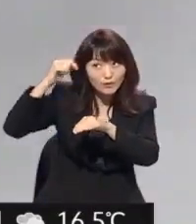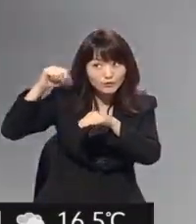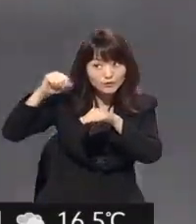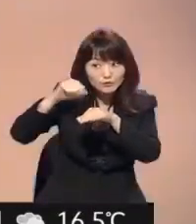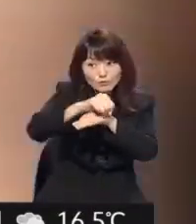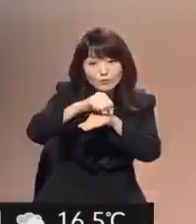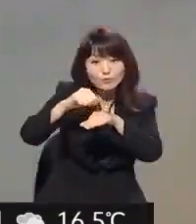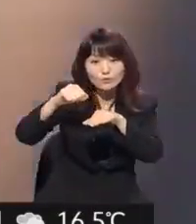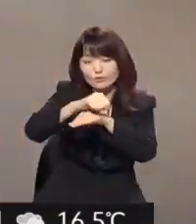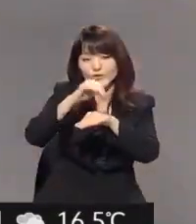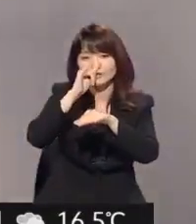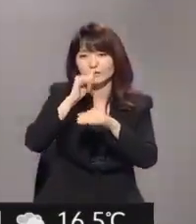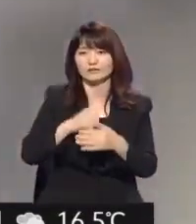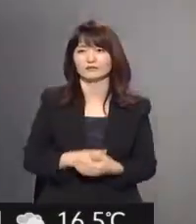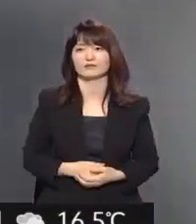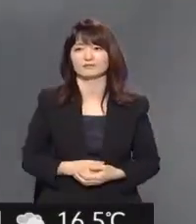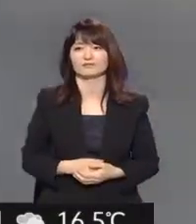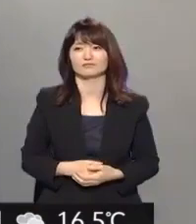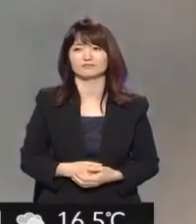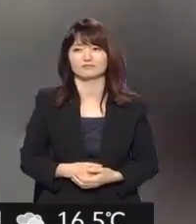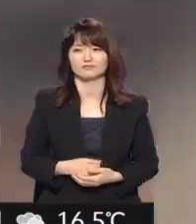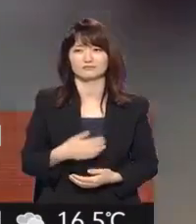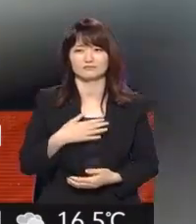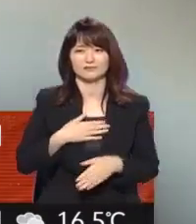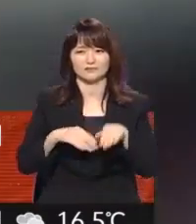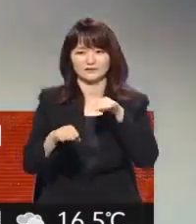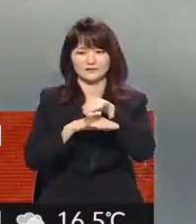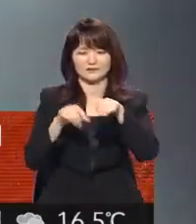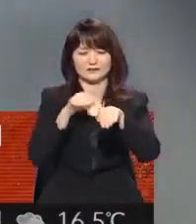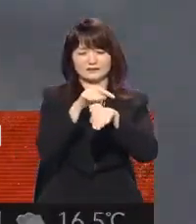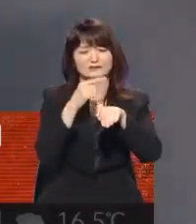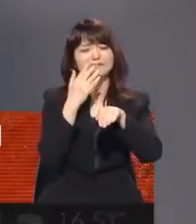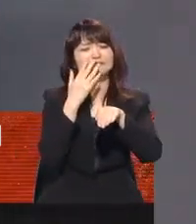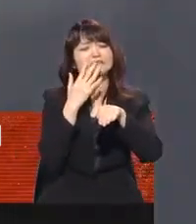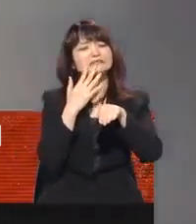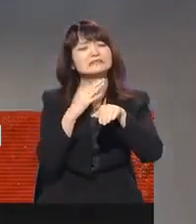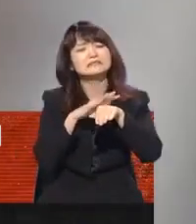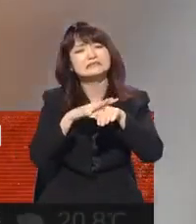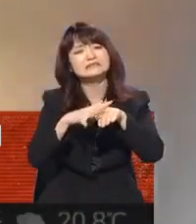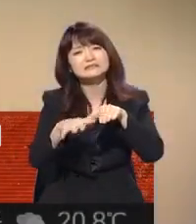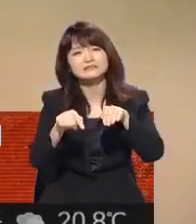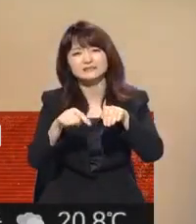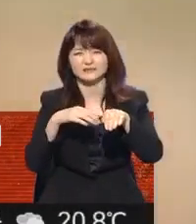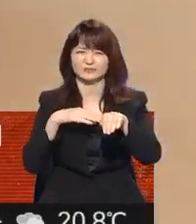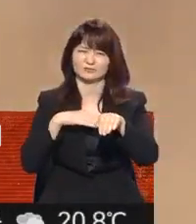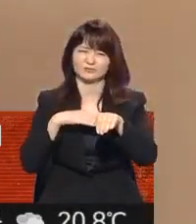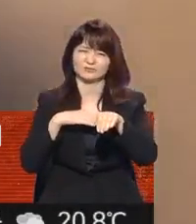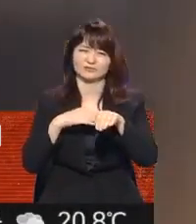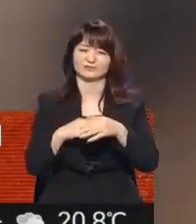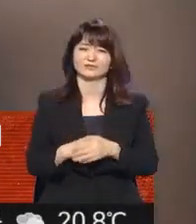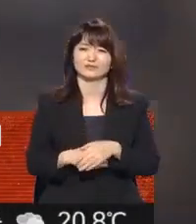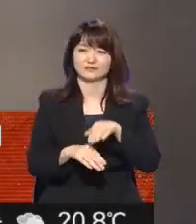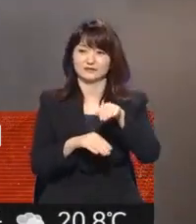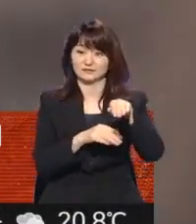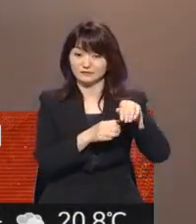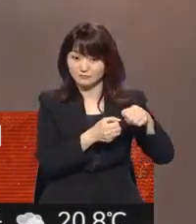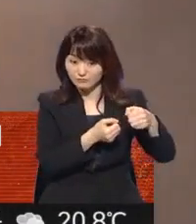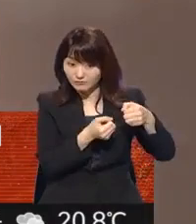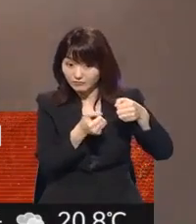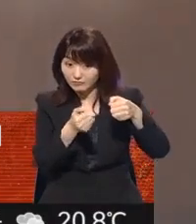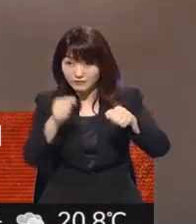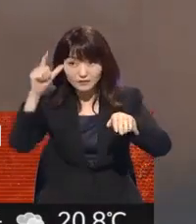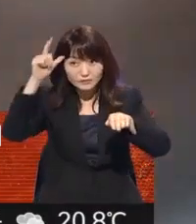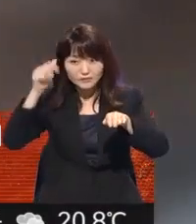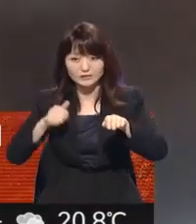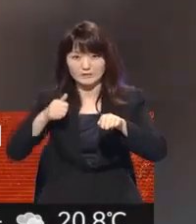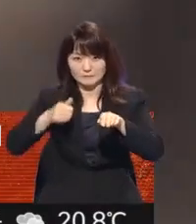창문으로 집어넣기까지 합니다. 아우, 저 차 안에 막 침 다 떨어질 텐데. 약간 무섭기도 합니다. 차가 움직이니까요. 소들은